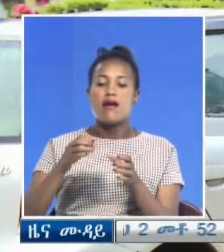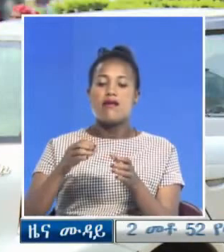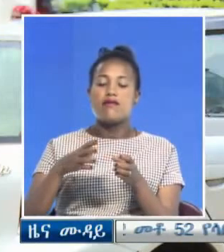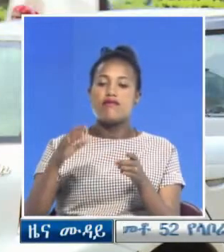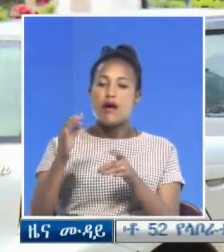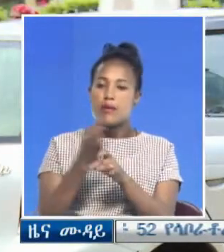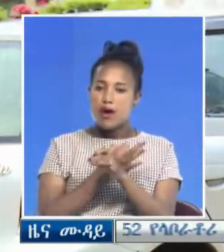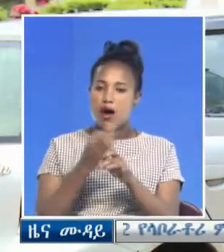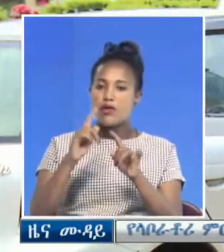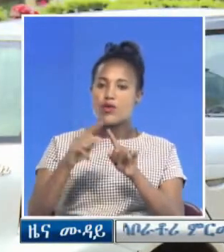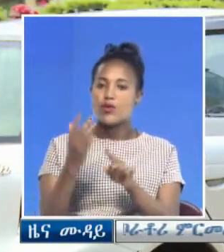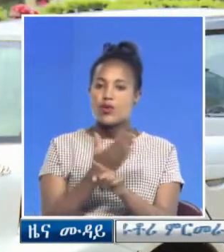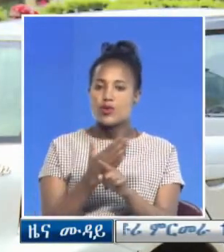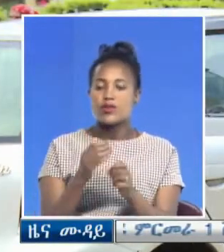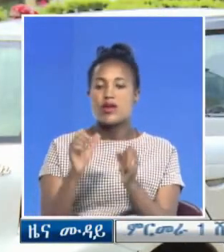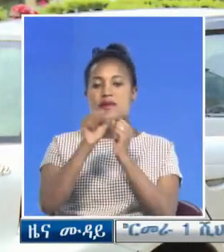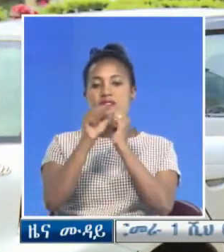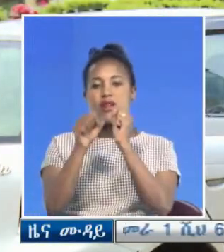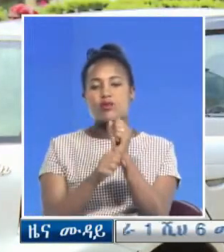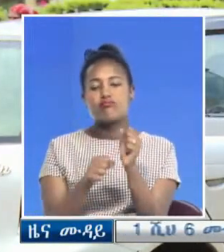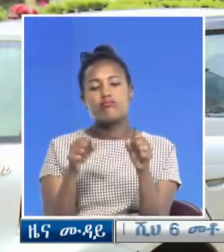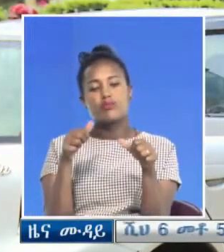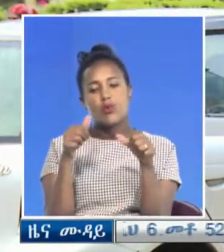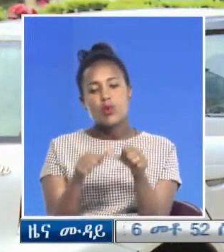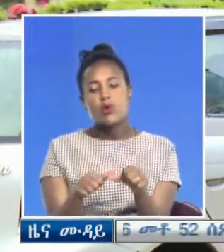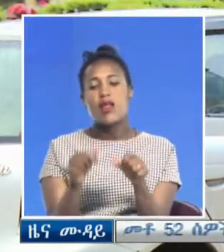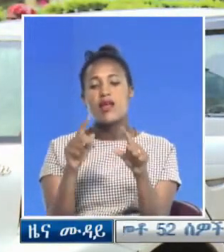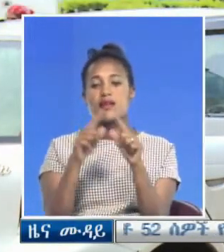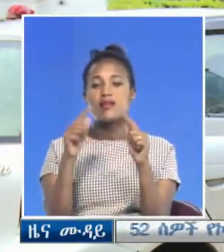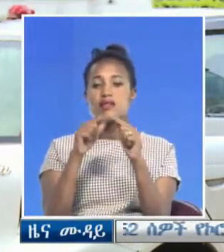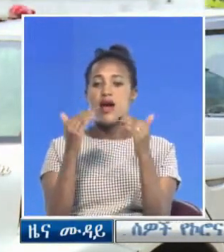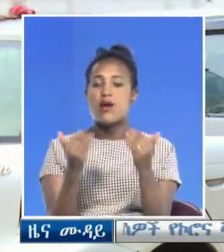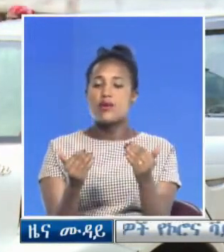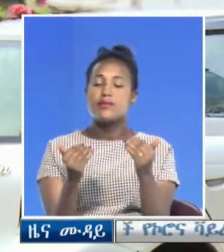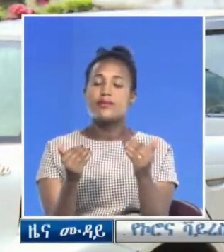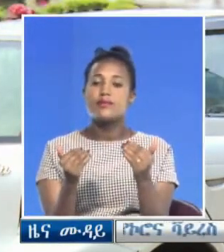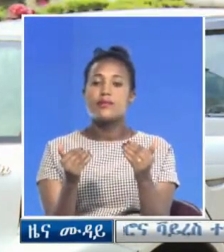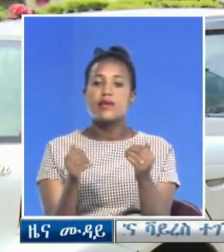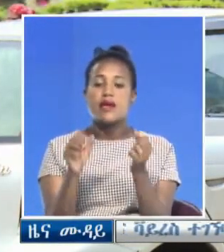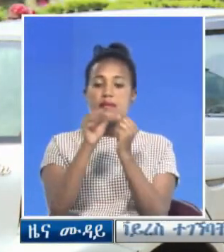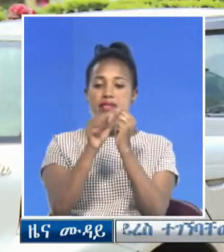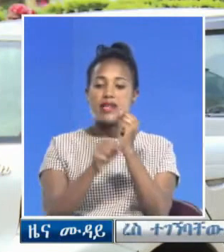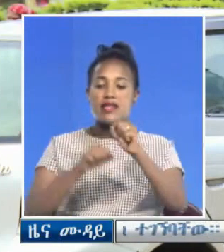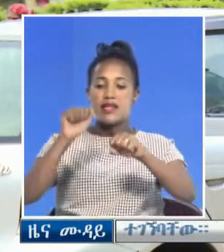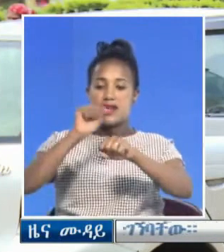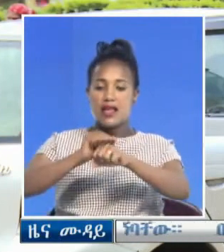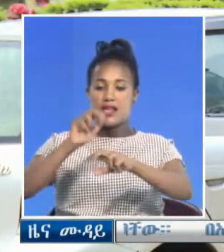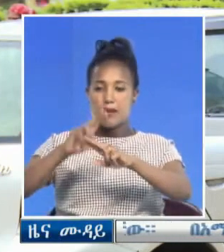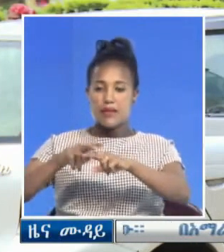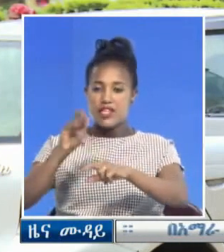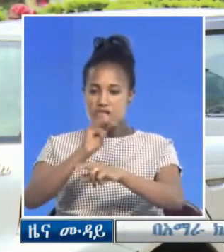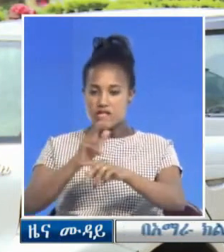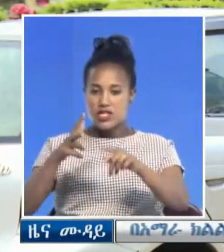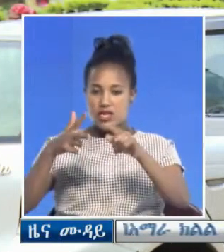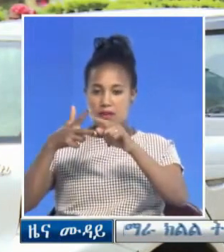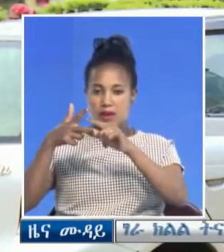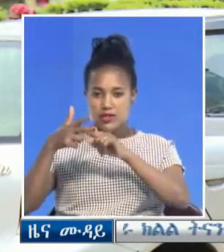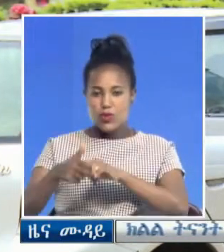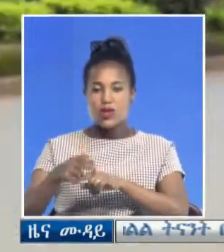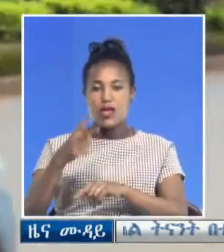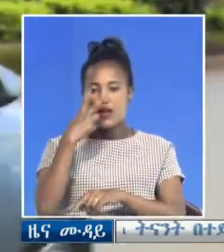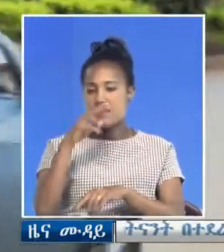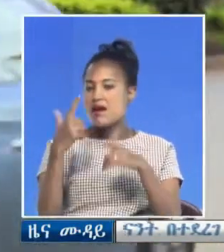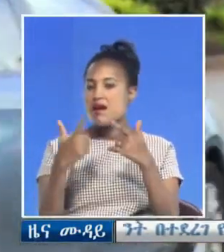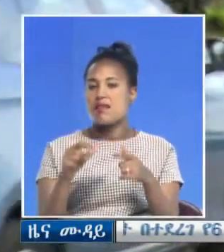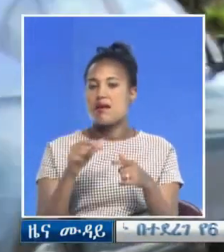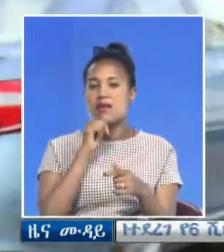መሰል ፕሮጀክቶች ከተመሰረቱ ቆይተዋል። ግን ስቲል ነው መሰረት ድንጋይ ተጣለ እንጂ ሪቫን ሲቆረጥ ያየንበት አጋጣሚ